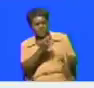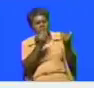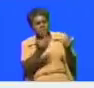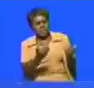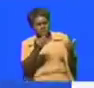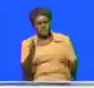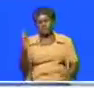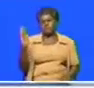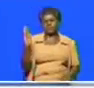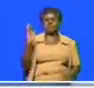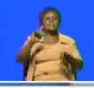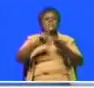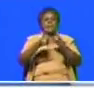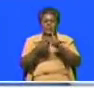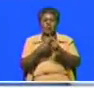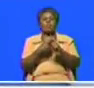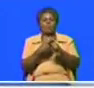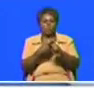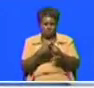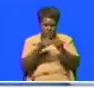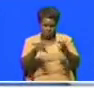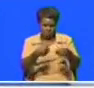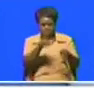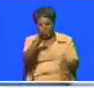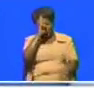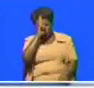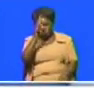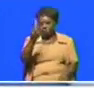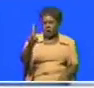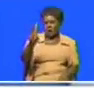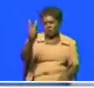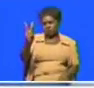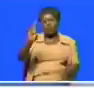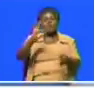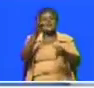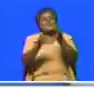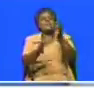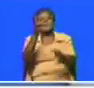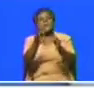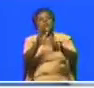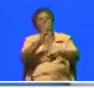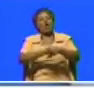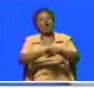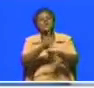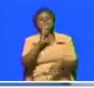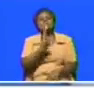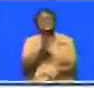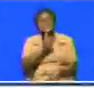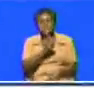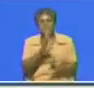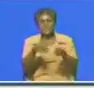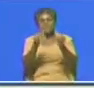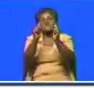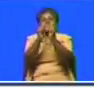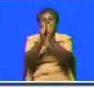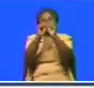na kiwango fulani cha ulinzi. Wanaweza sema kwamba tukupe polisi mmoja, ama kulingana na kiwango cha vitisho wanaweza amua wakupe askari